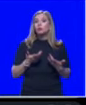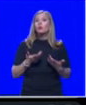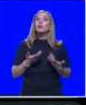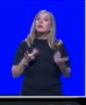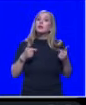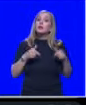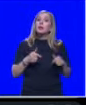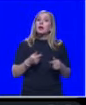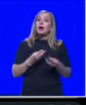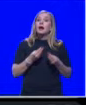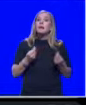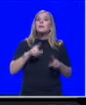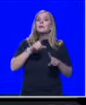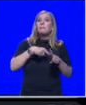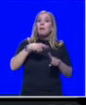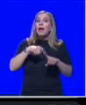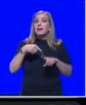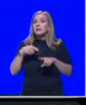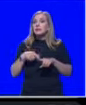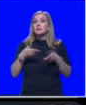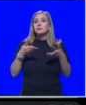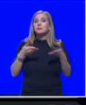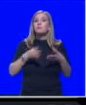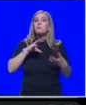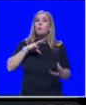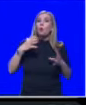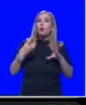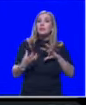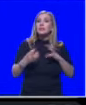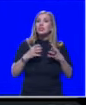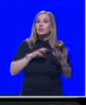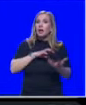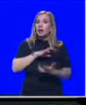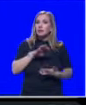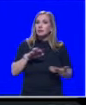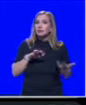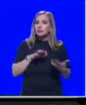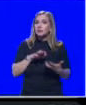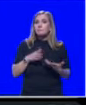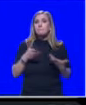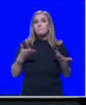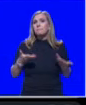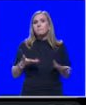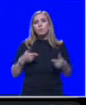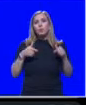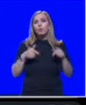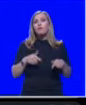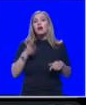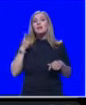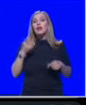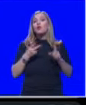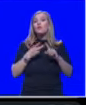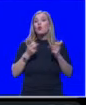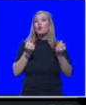нито да хаби месеци в политическа криза. И това тяхно